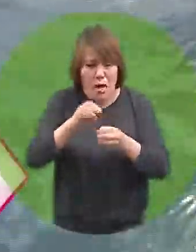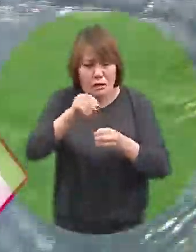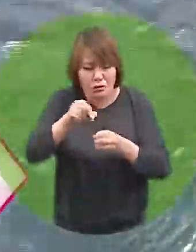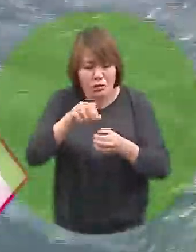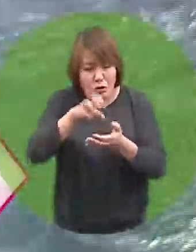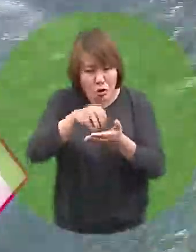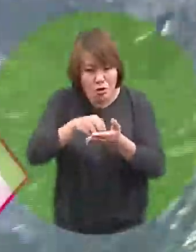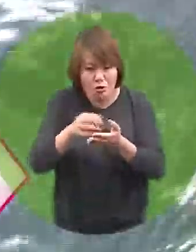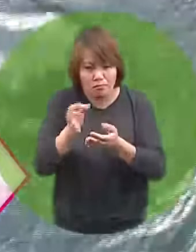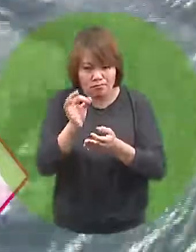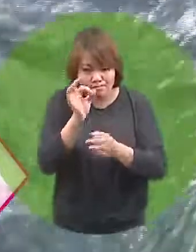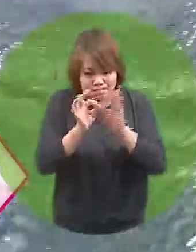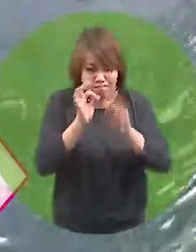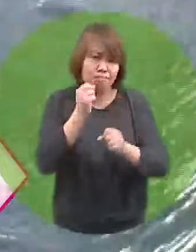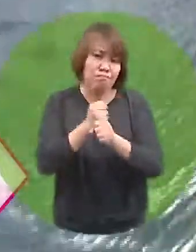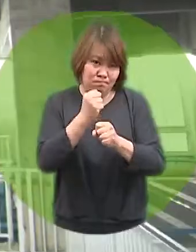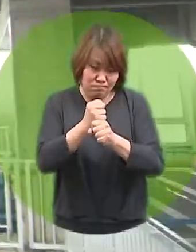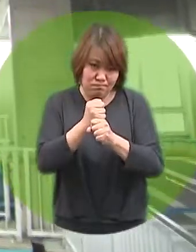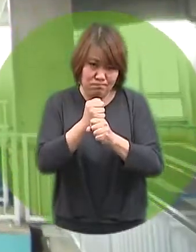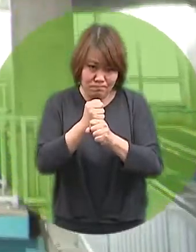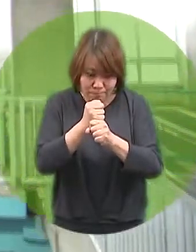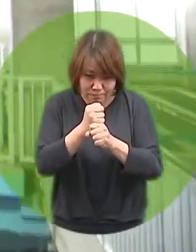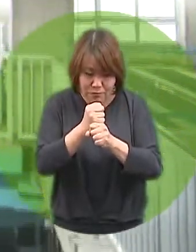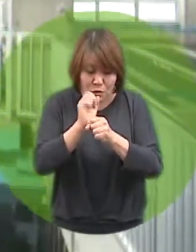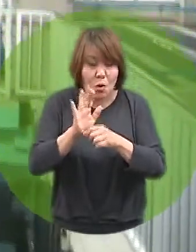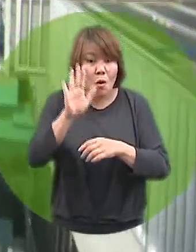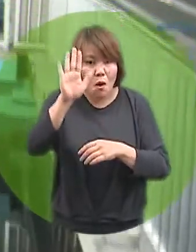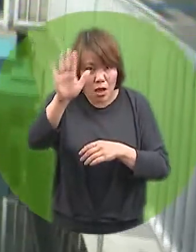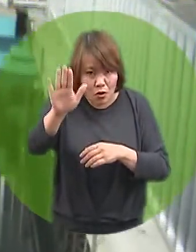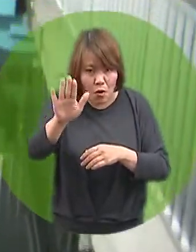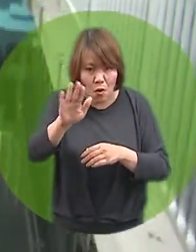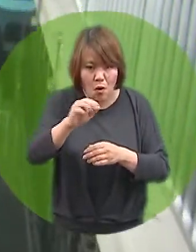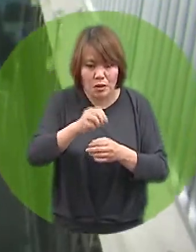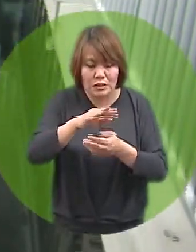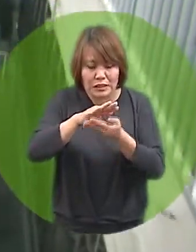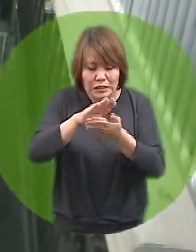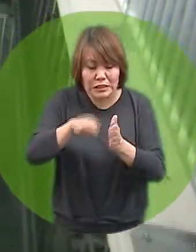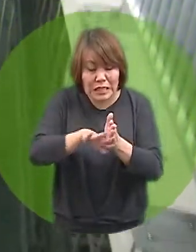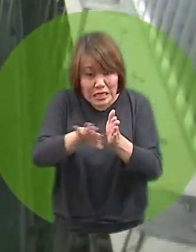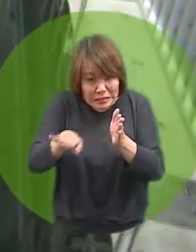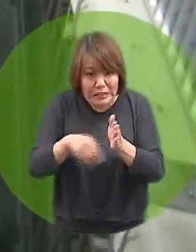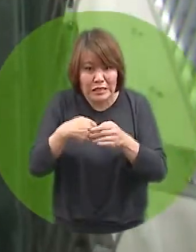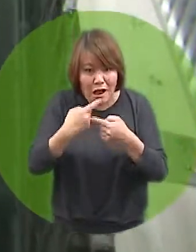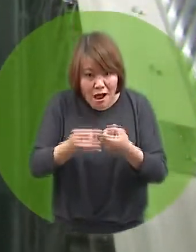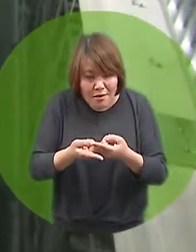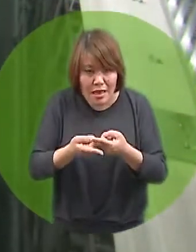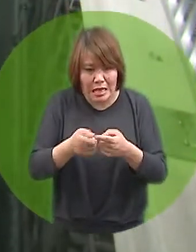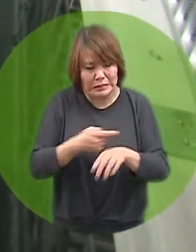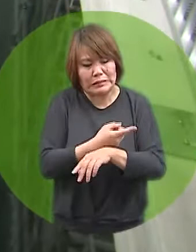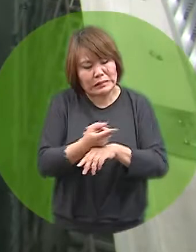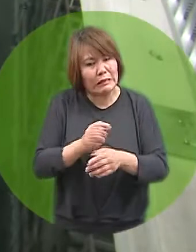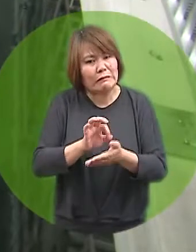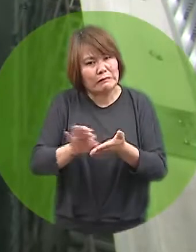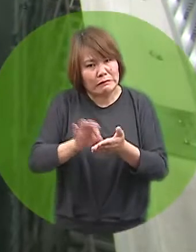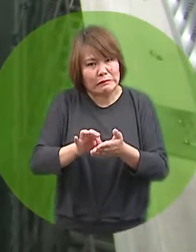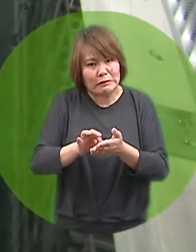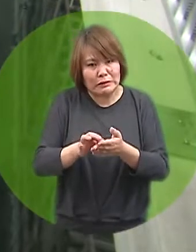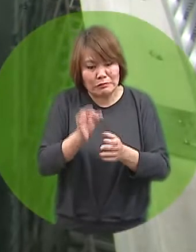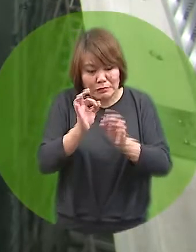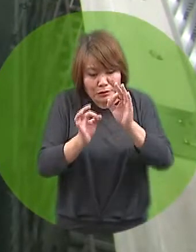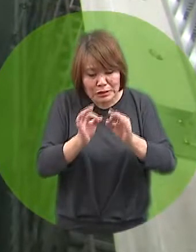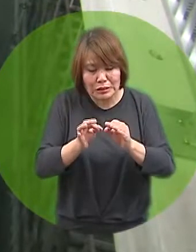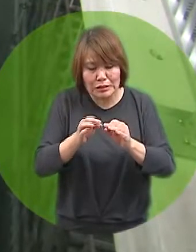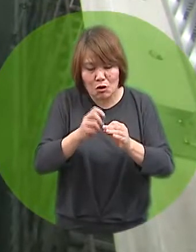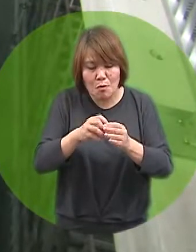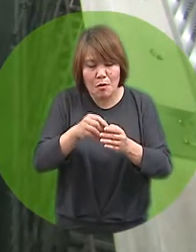やゴミを塊にします。その後沈殿池に入り、およそ1時間かけて塊になった土